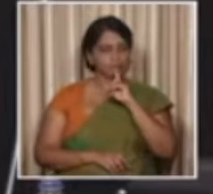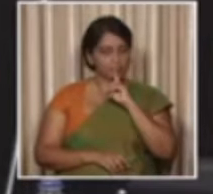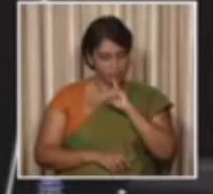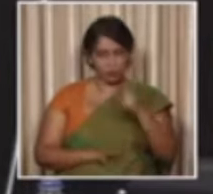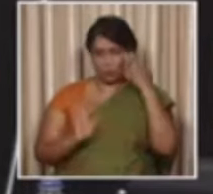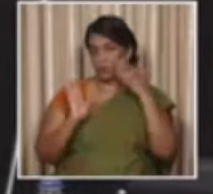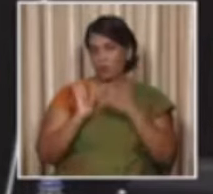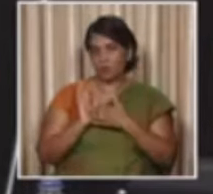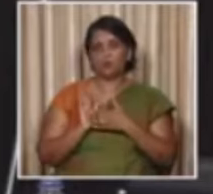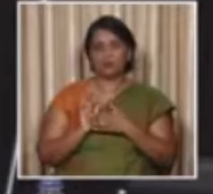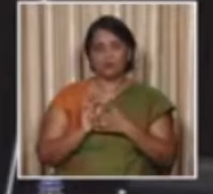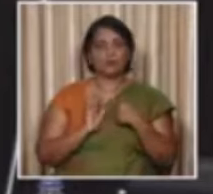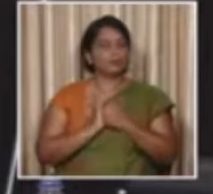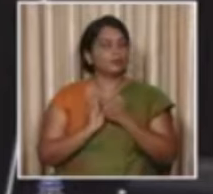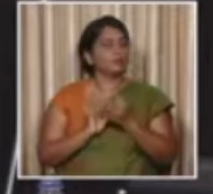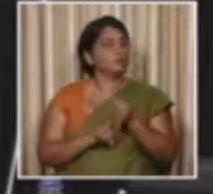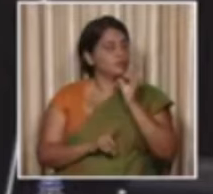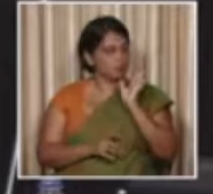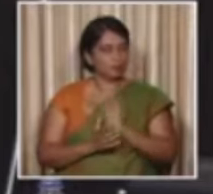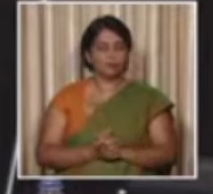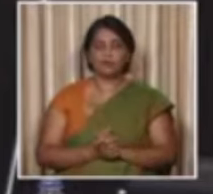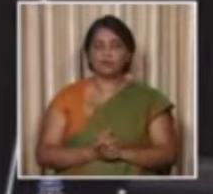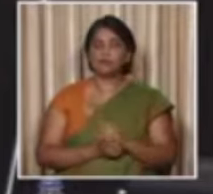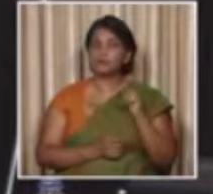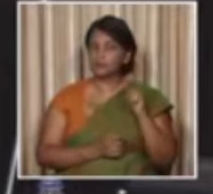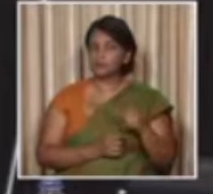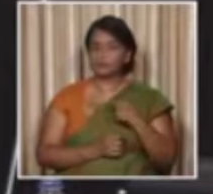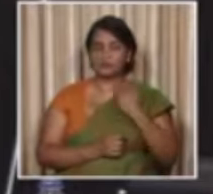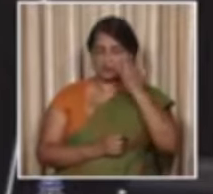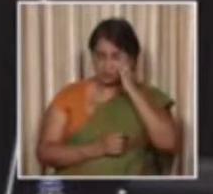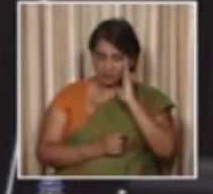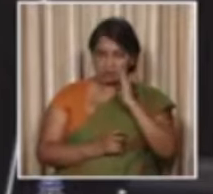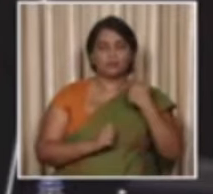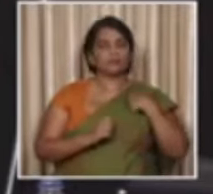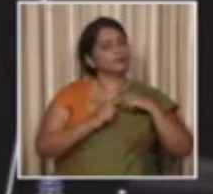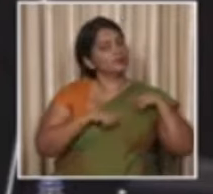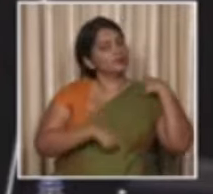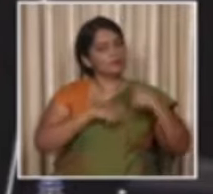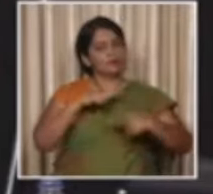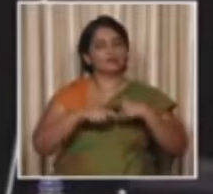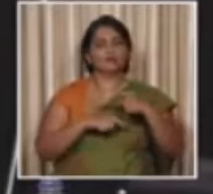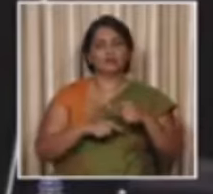මේක ගැනත් ගරු සභාපතිතුමනි, මේක සාම්ප්‍රදායිකව ගෙනාපු